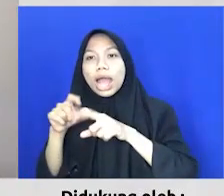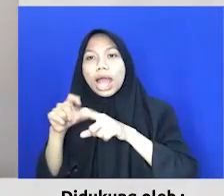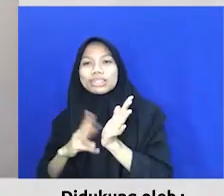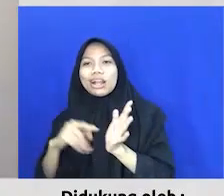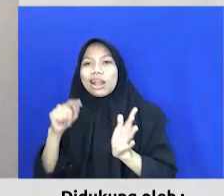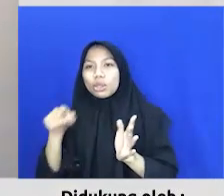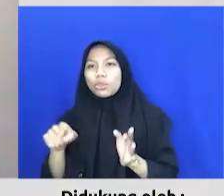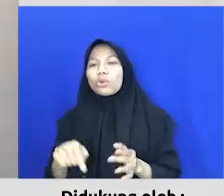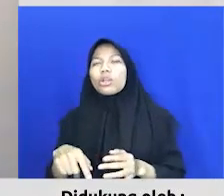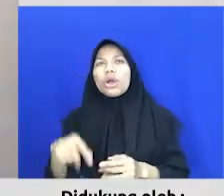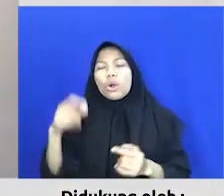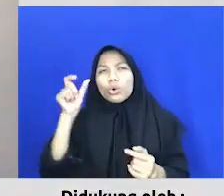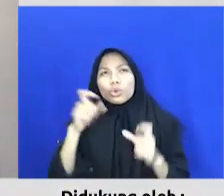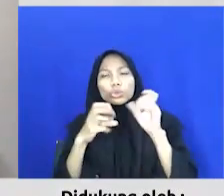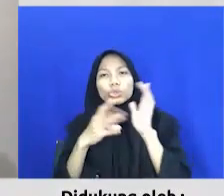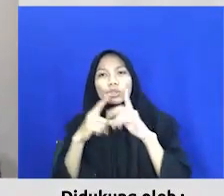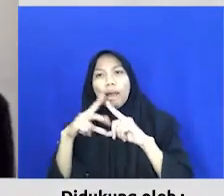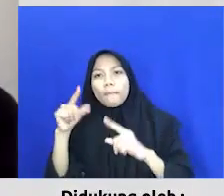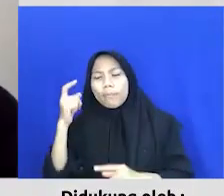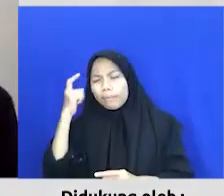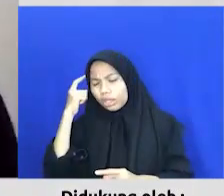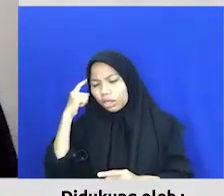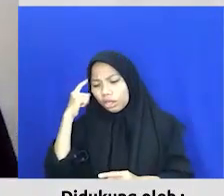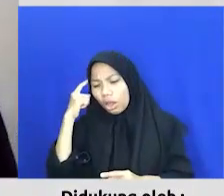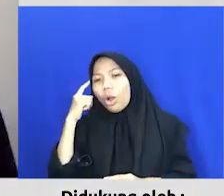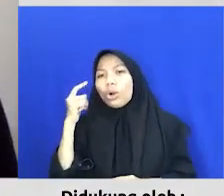Nah, juga misalnya,